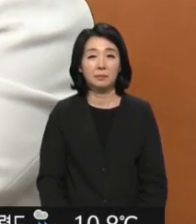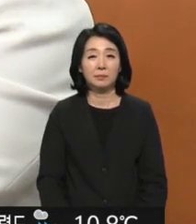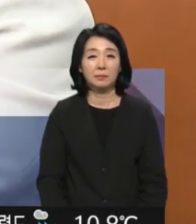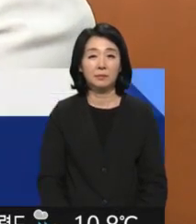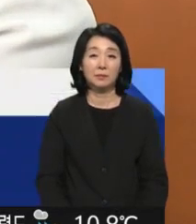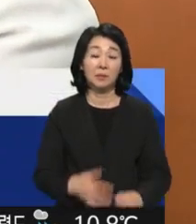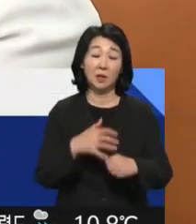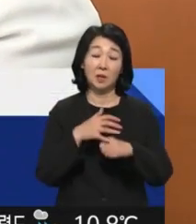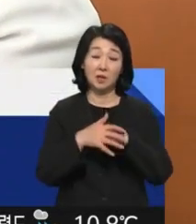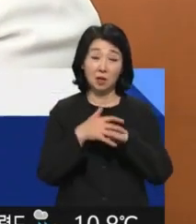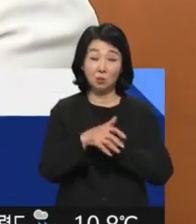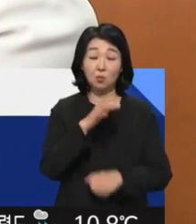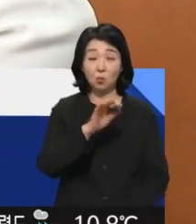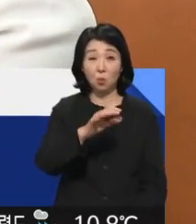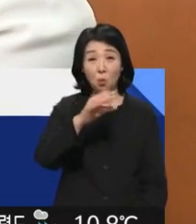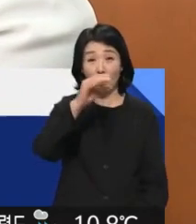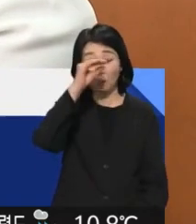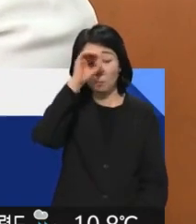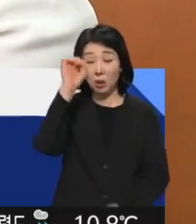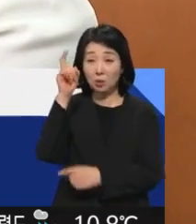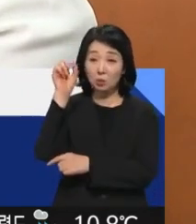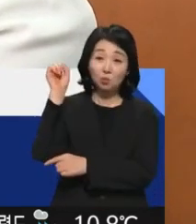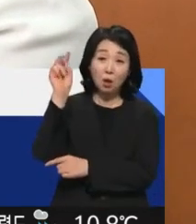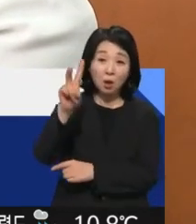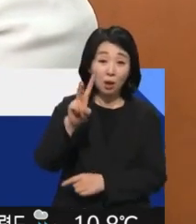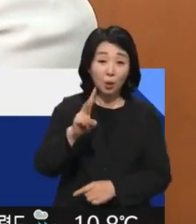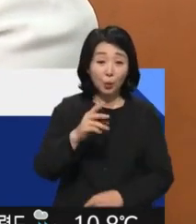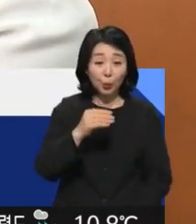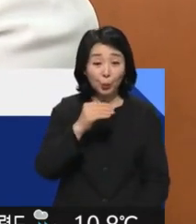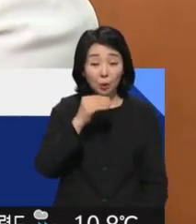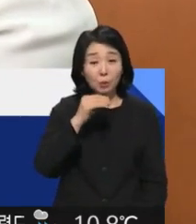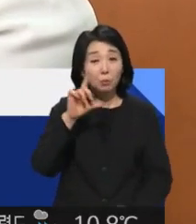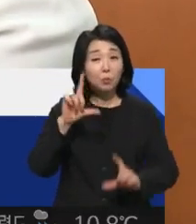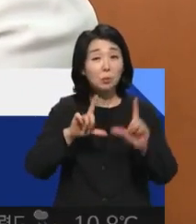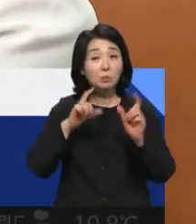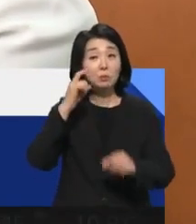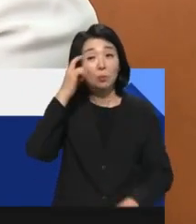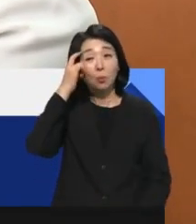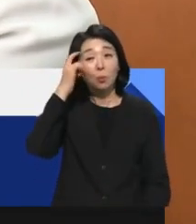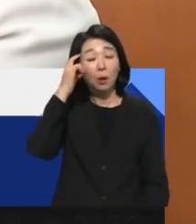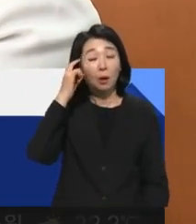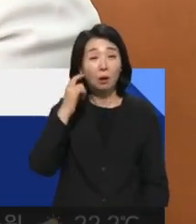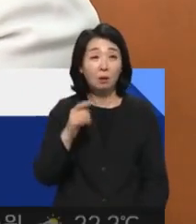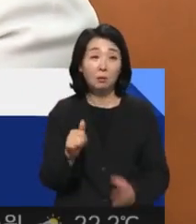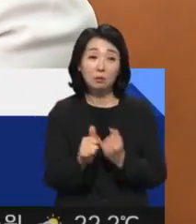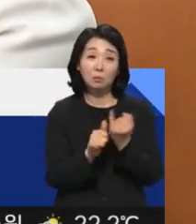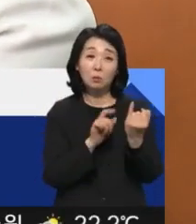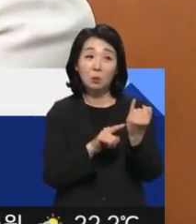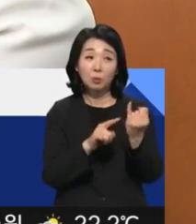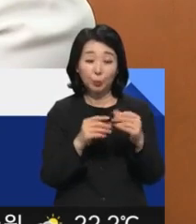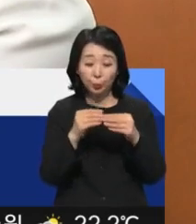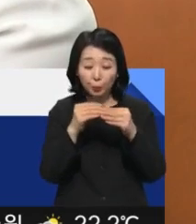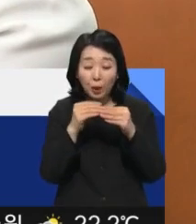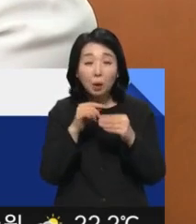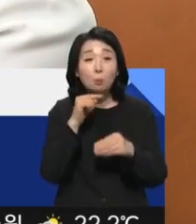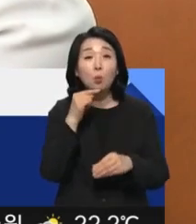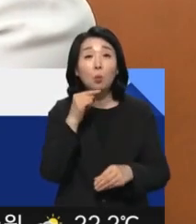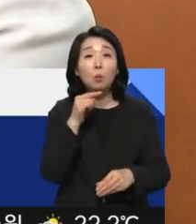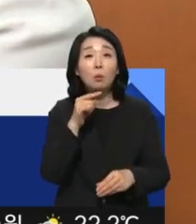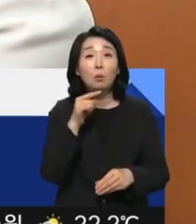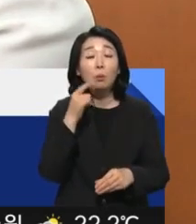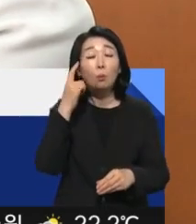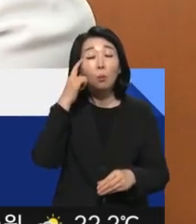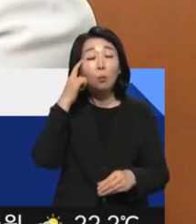대구에서 시구한 날 왜 빨대로 빠는 모습은 왜 김건희 여사가 빨대로 뭘 빨고 있는지 이런 걸